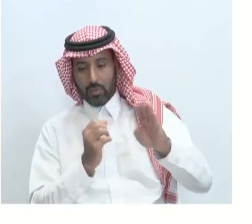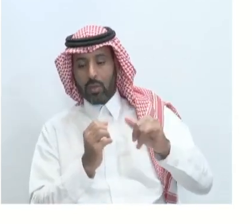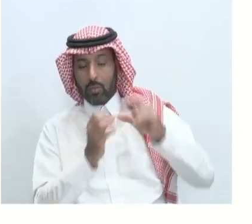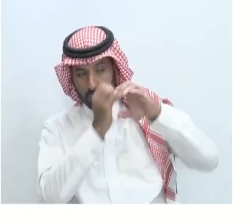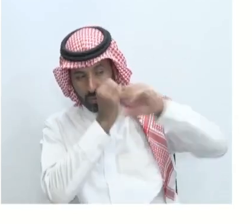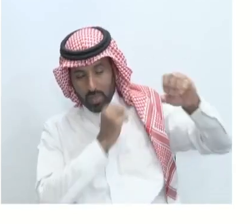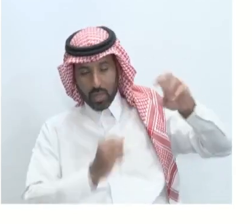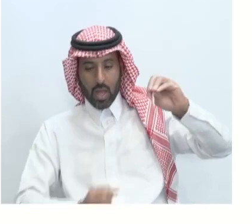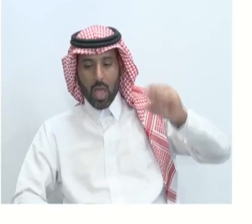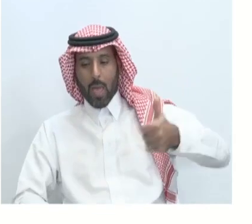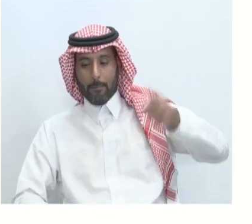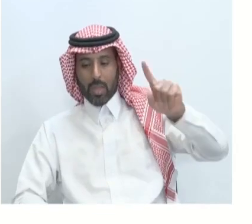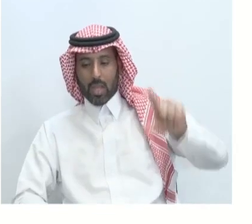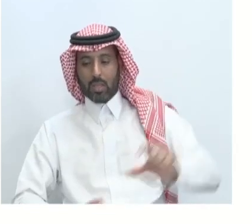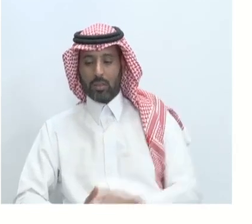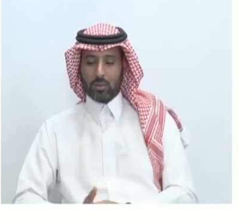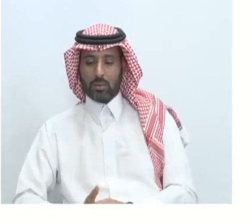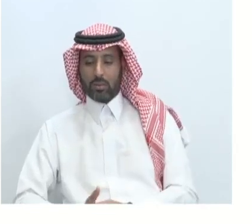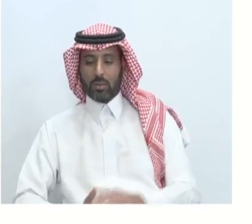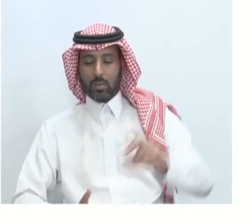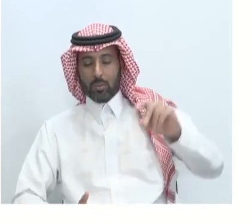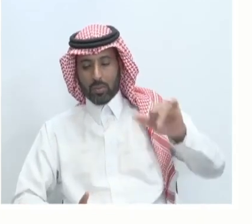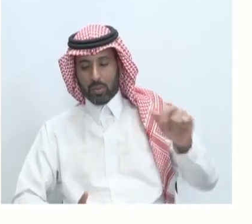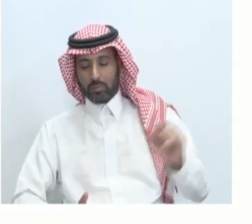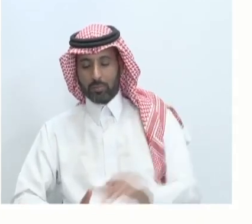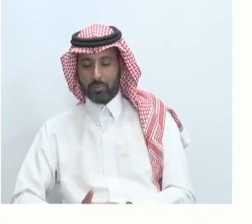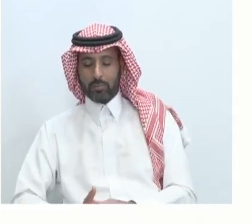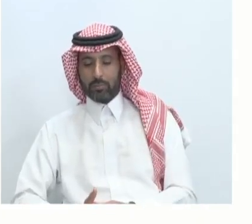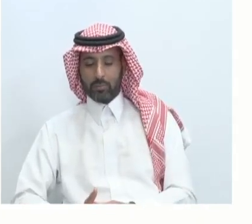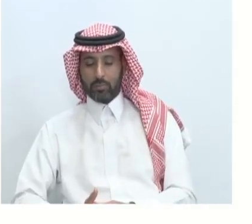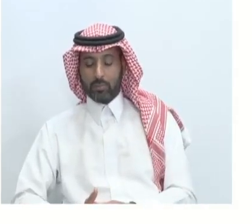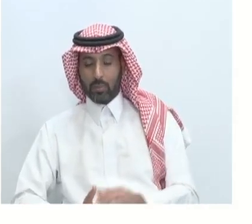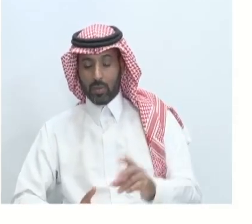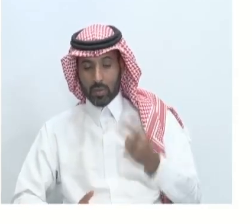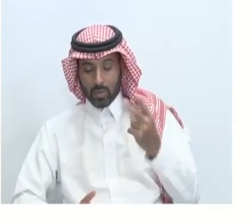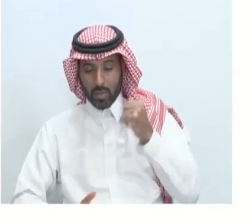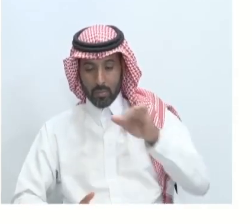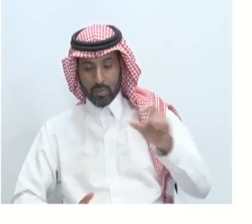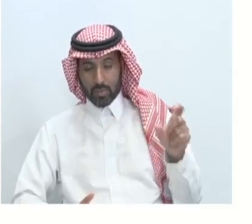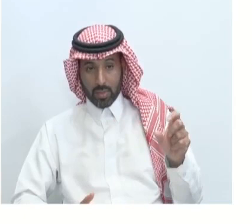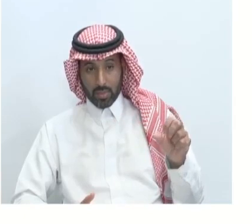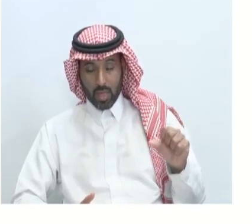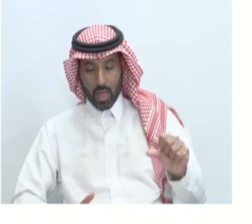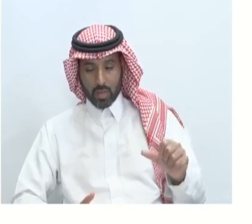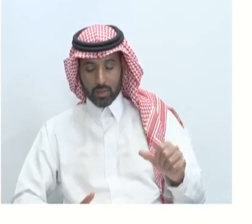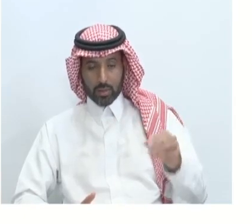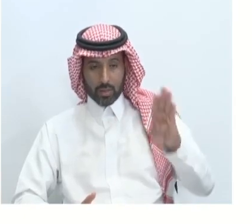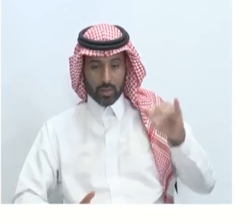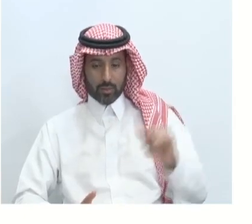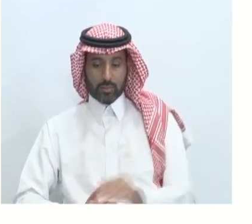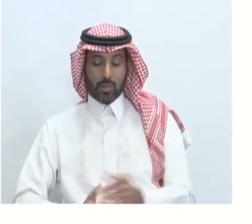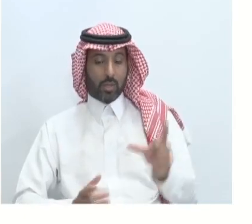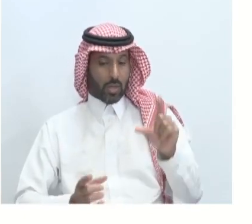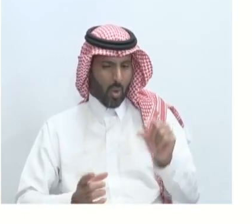منظار ياريكس الجواب الصحيح احسنتم بارك الله فيكم هو منظار كيك الخلاصه